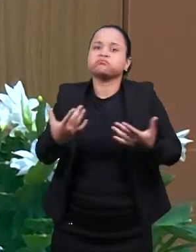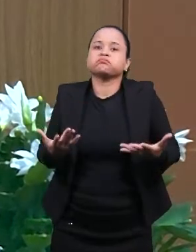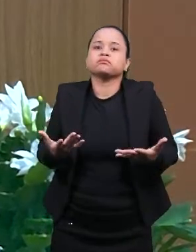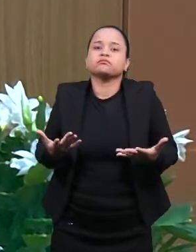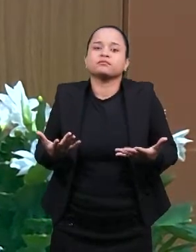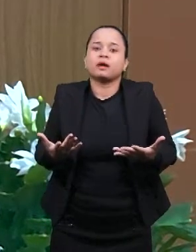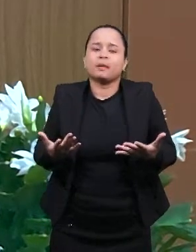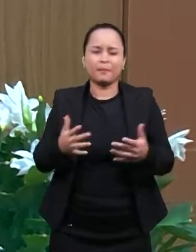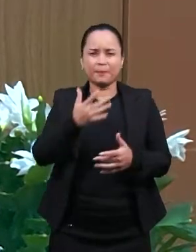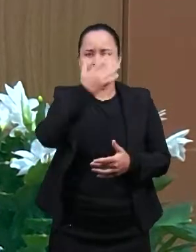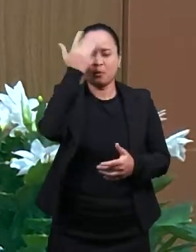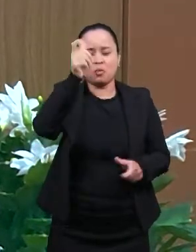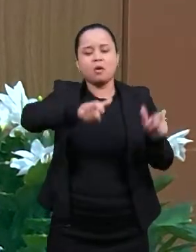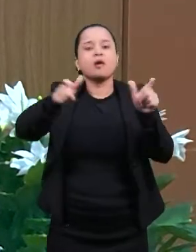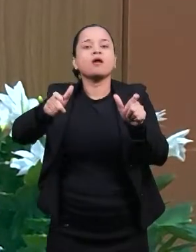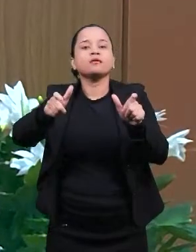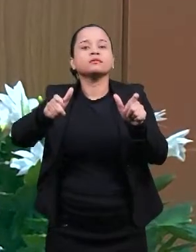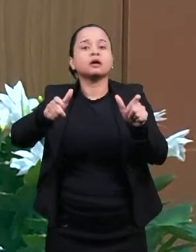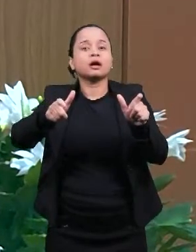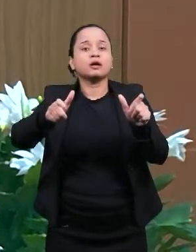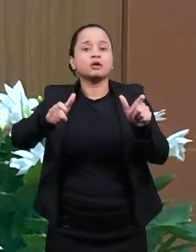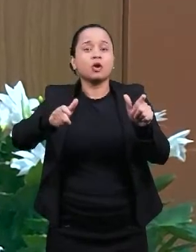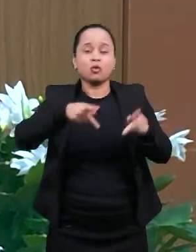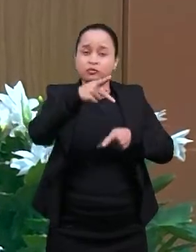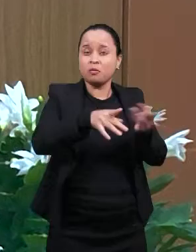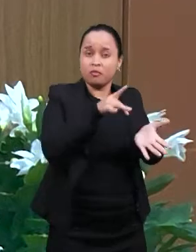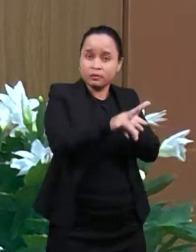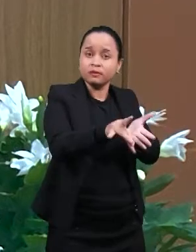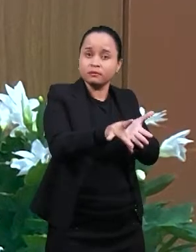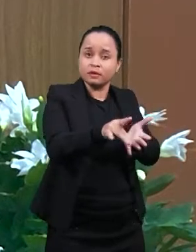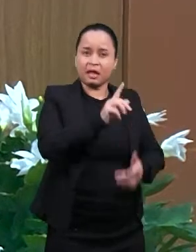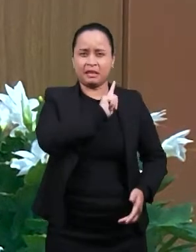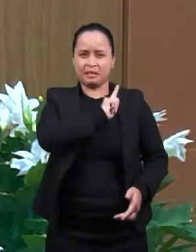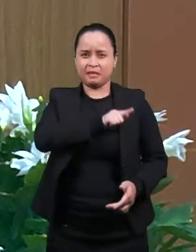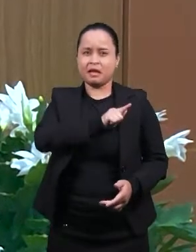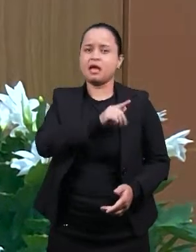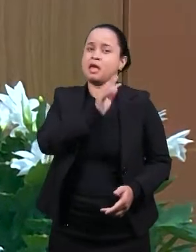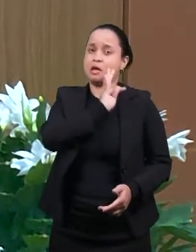Че? Врага, Гешема, Тови